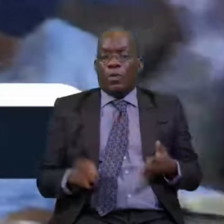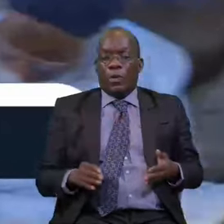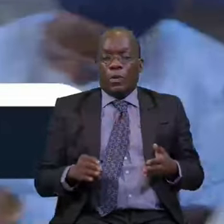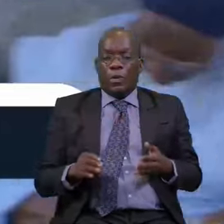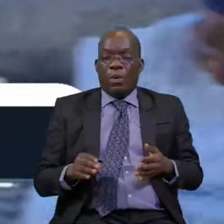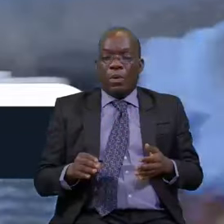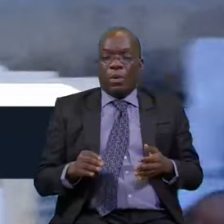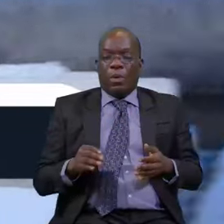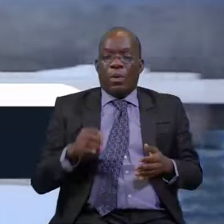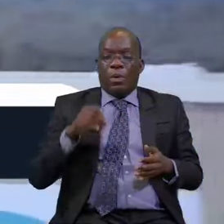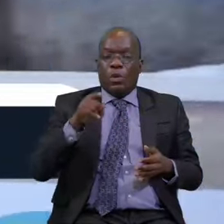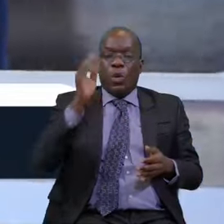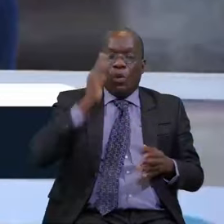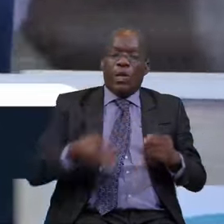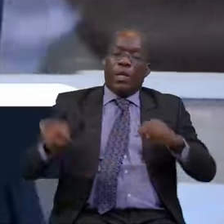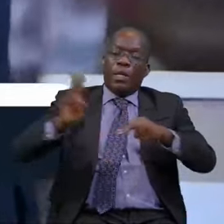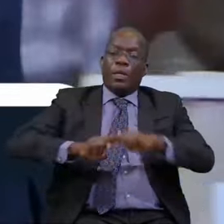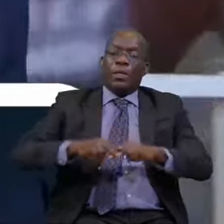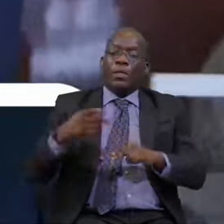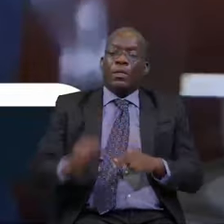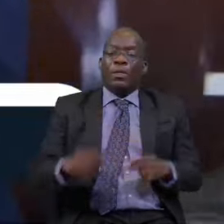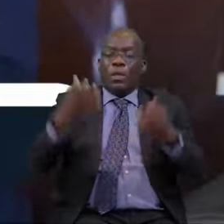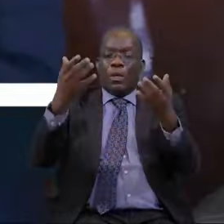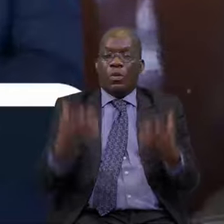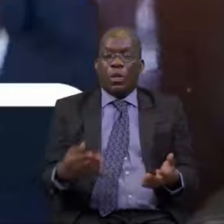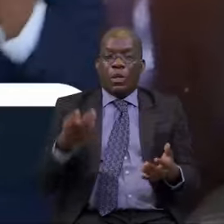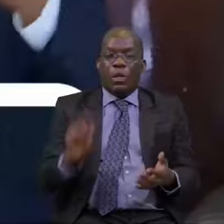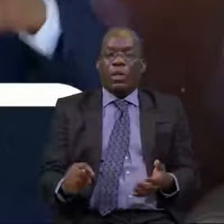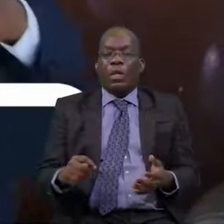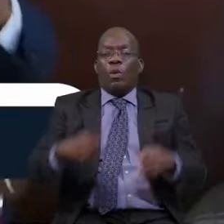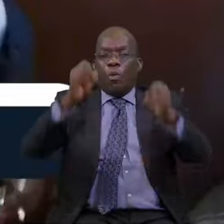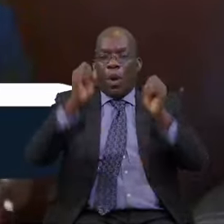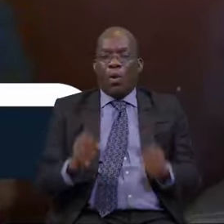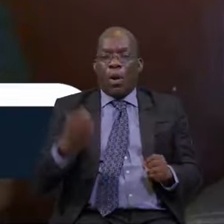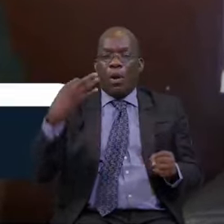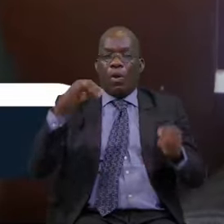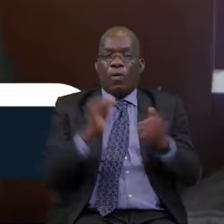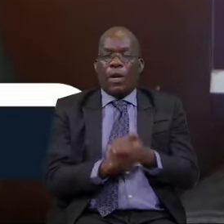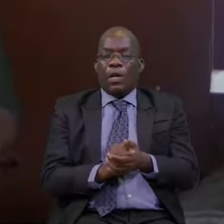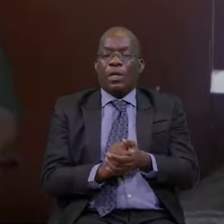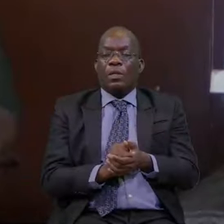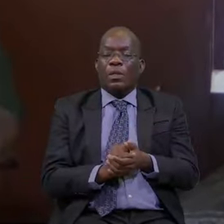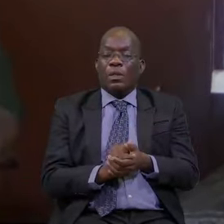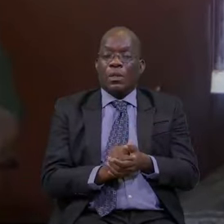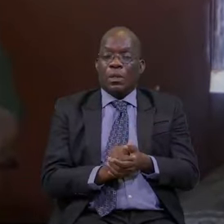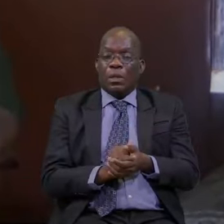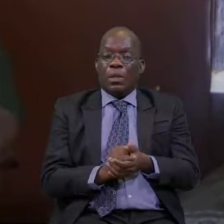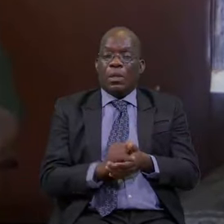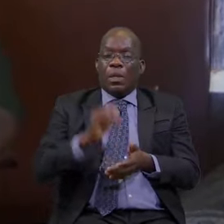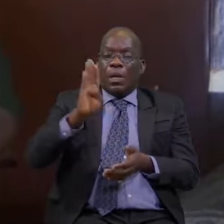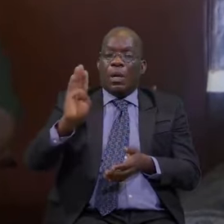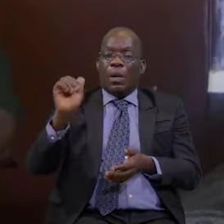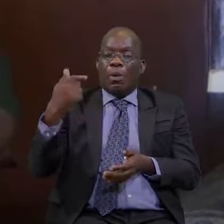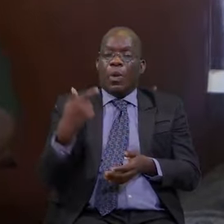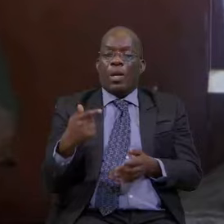pas, vous continuez d'augmenter le poids et la pression de ce lourd fardeau